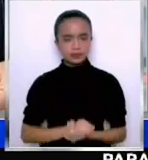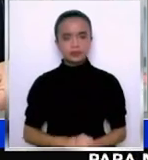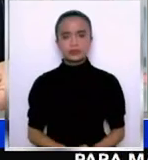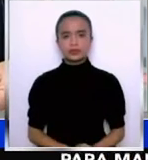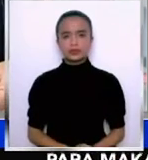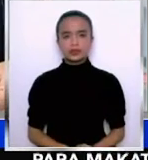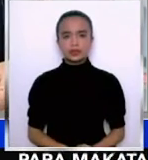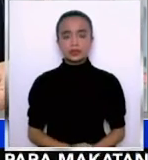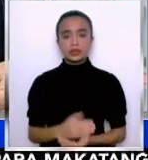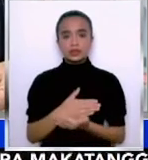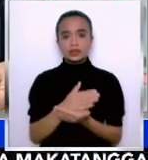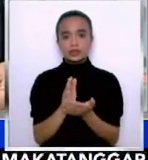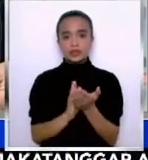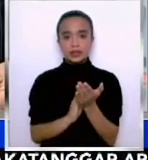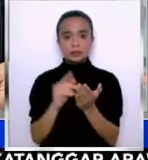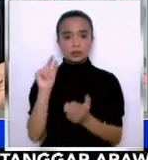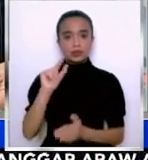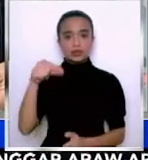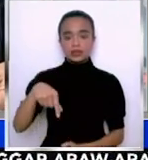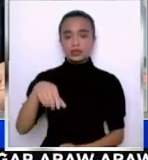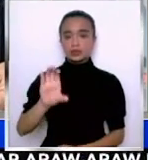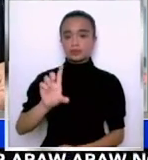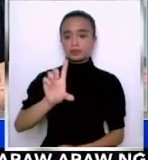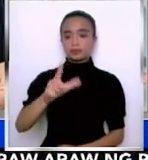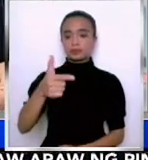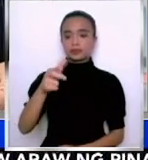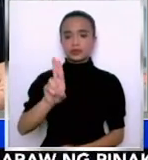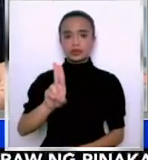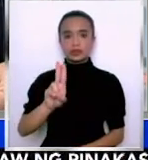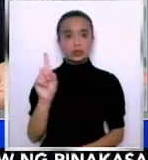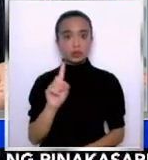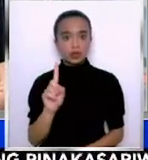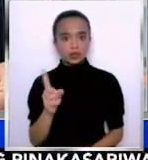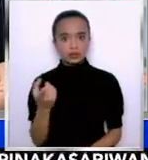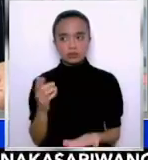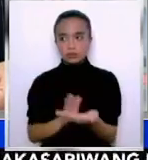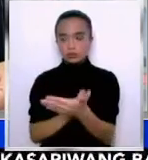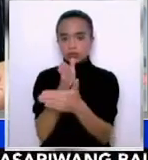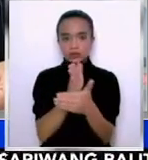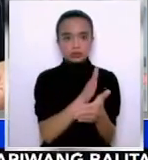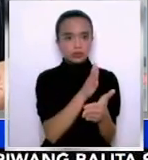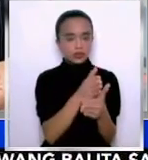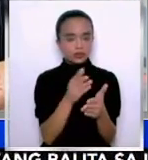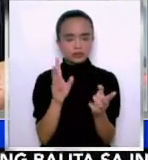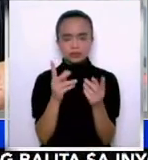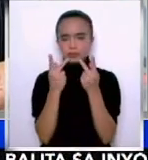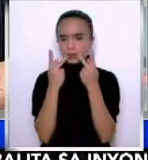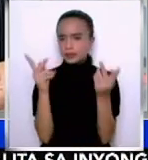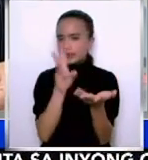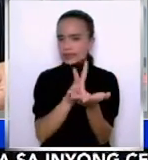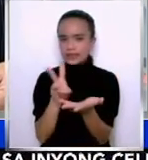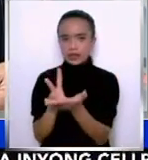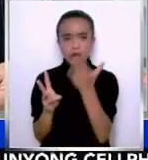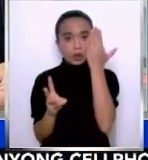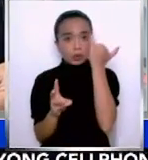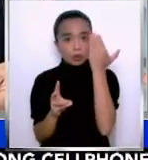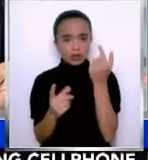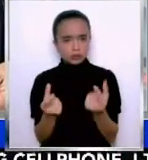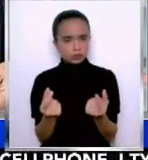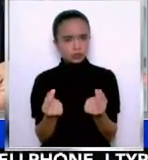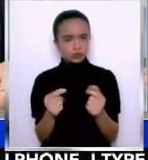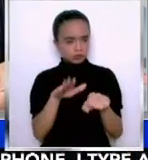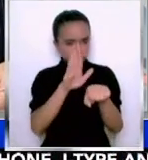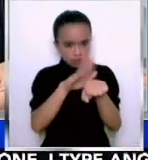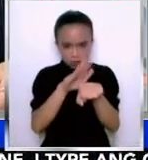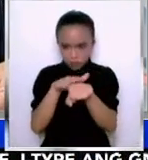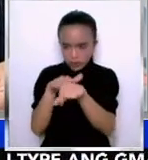tauhan ng Quezon City LGU ang ilang pampublikong lugar sa lungsod. Yan ay parasitahin ang mga residente